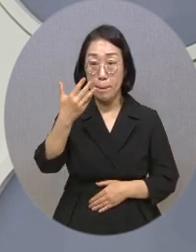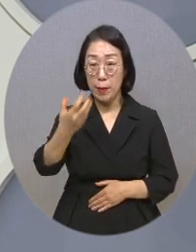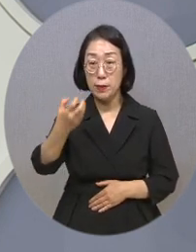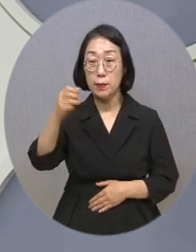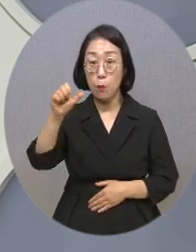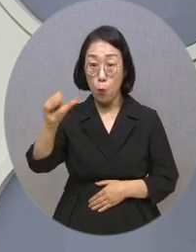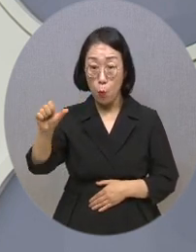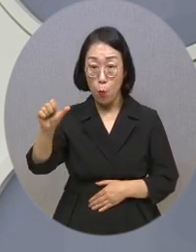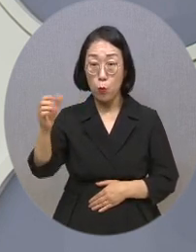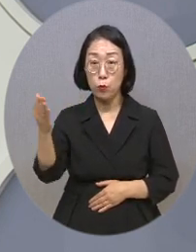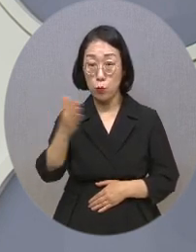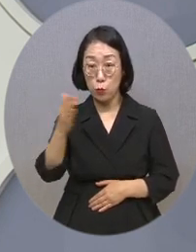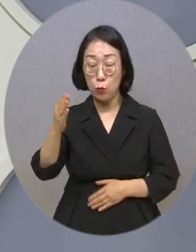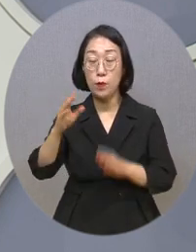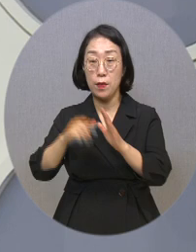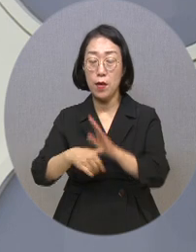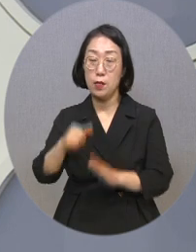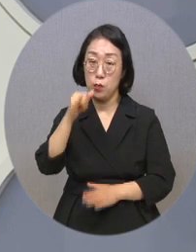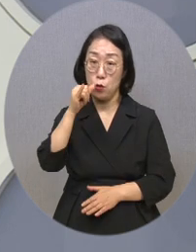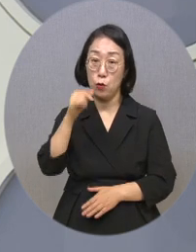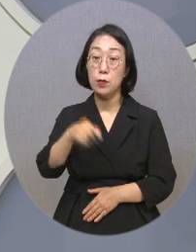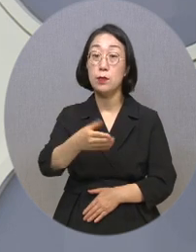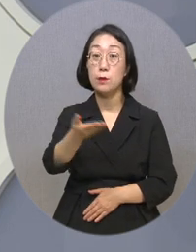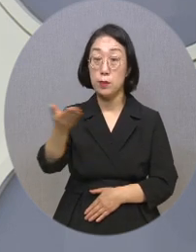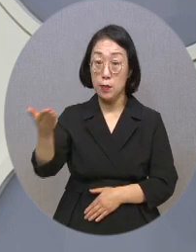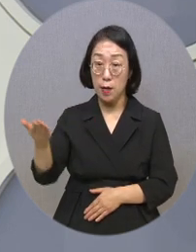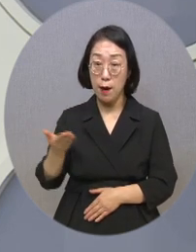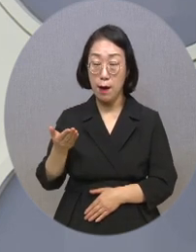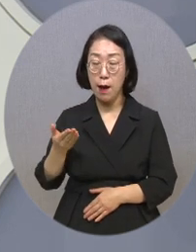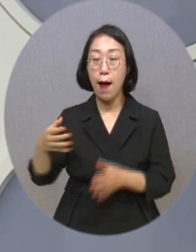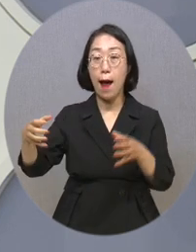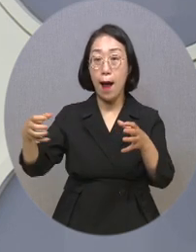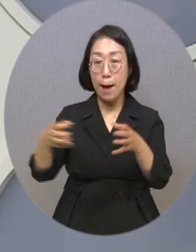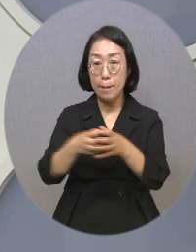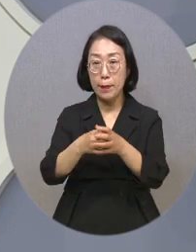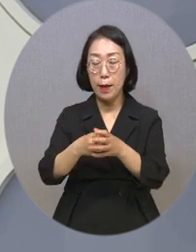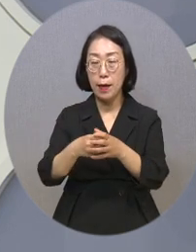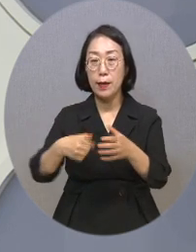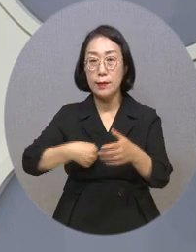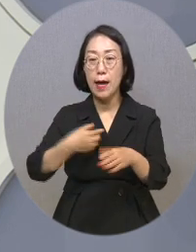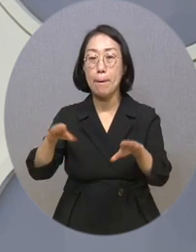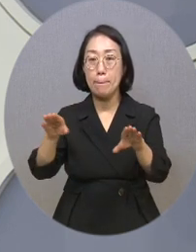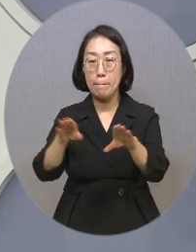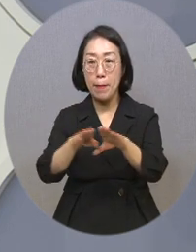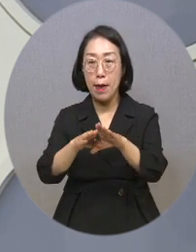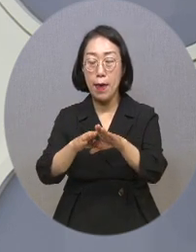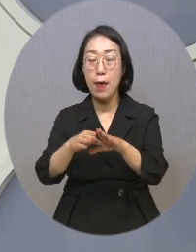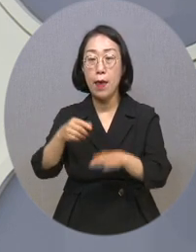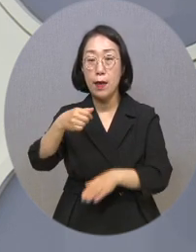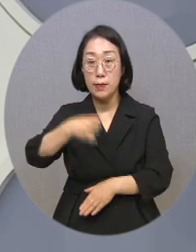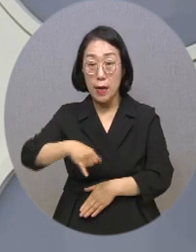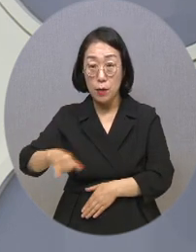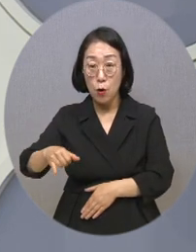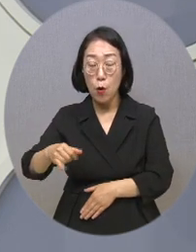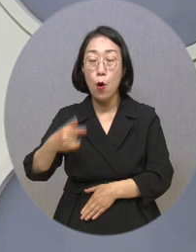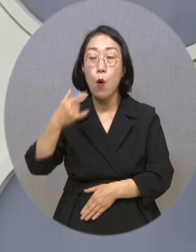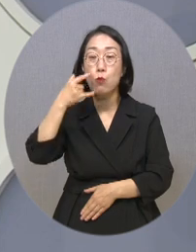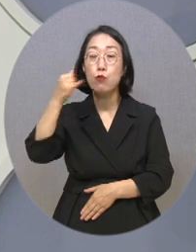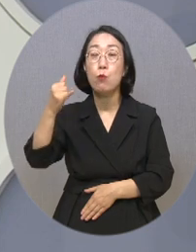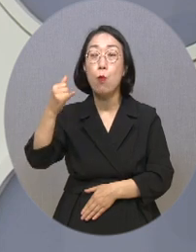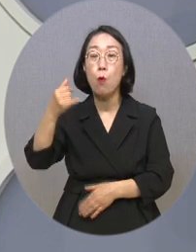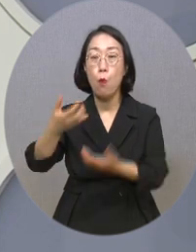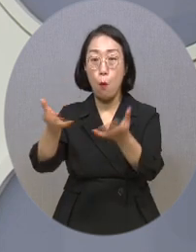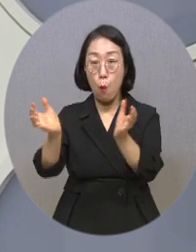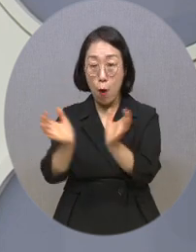1985년 정도의 일입니다. 그래서 그분들이랑 같이 자폐아 부모회라는 거를 만들어 가지고 저기